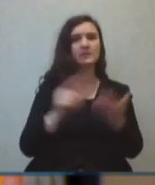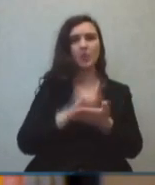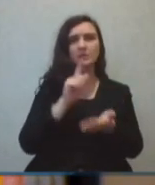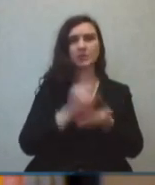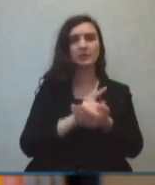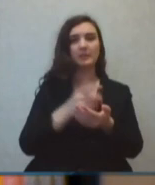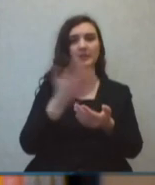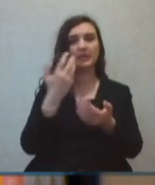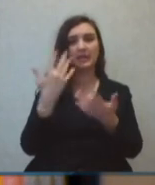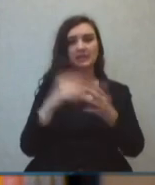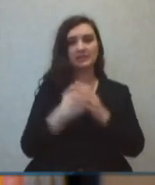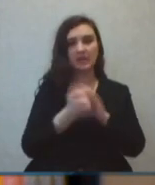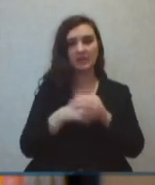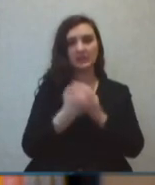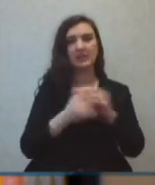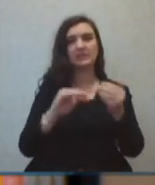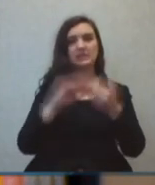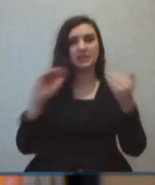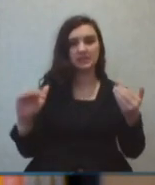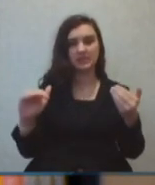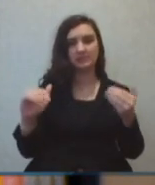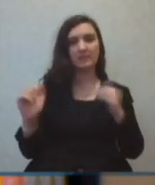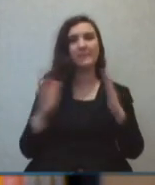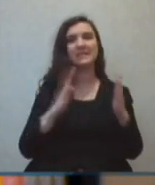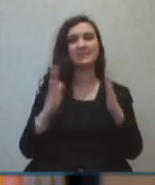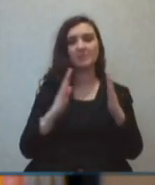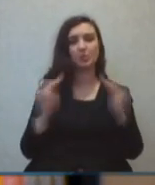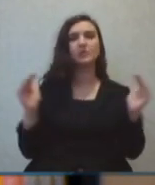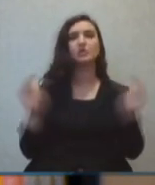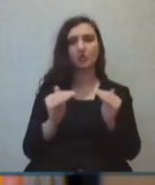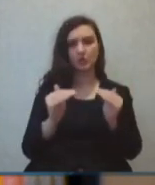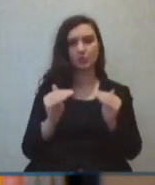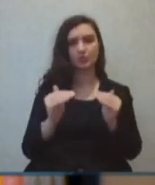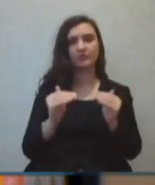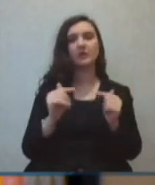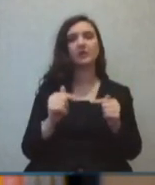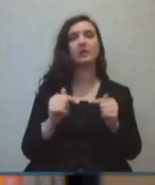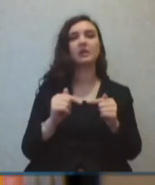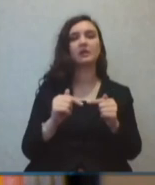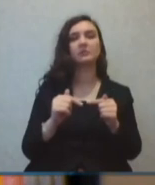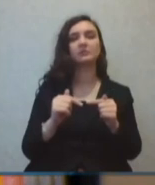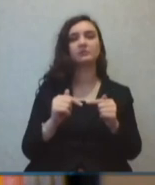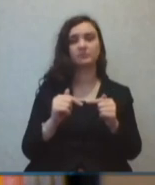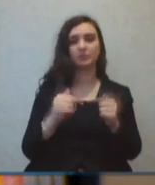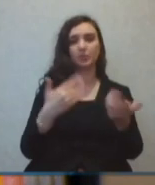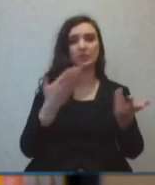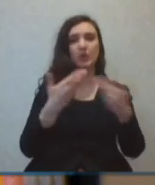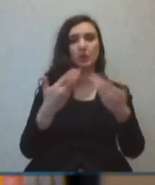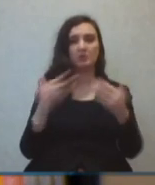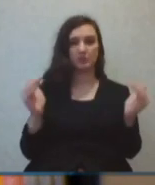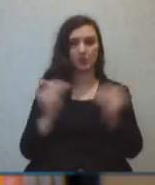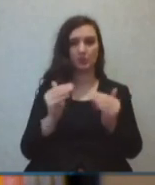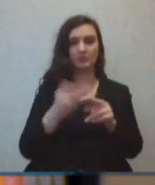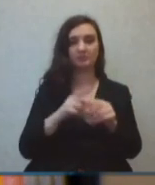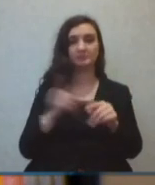აუცილებელია ხელის დაბანა, დისტანცირება, მაქსიმალურად შეზღუდვა ინტერპერსონალური ურთიერთობების. ეს